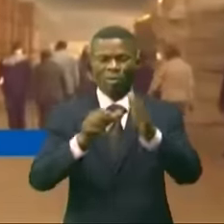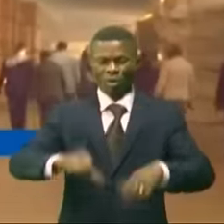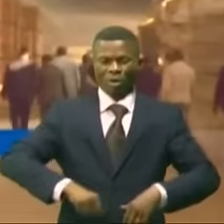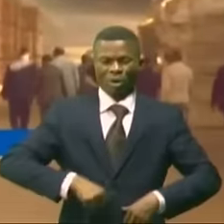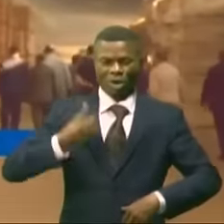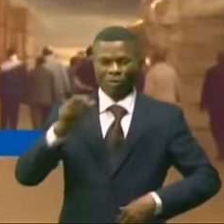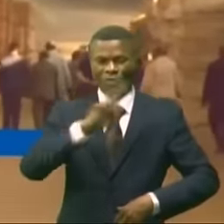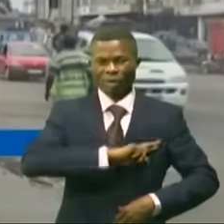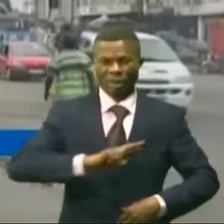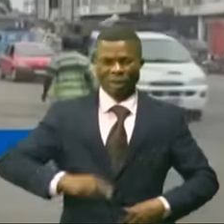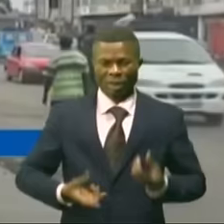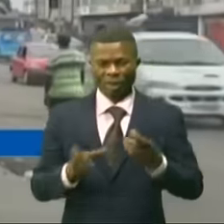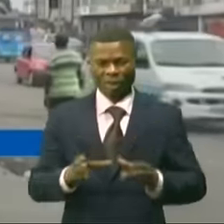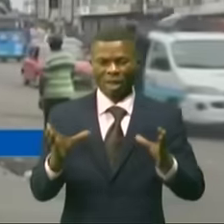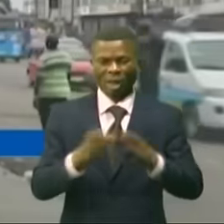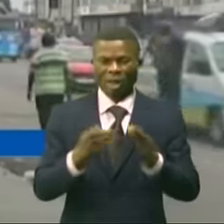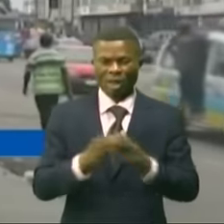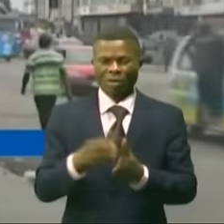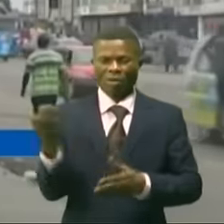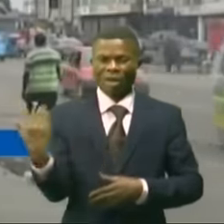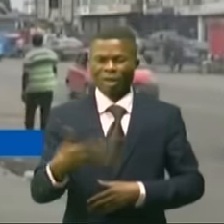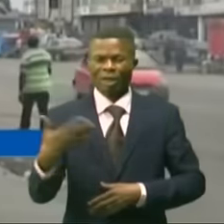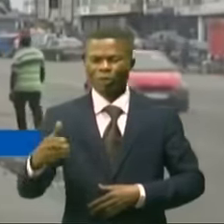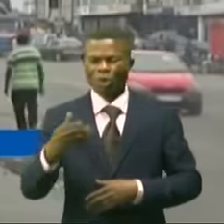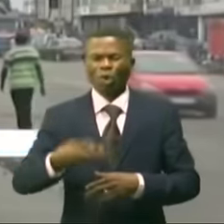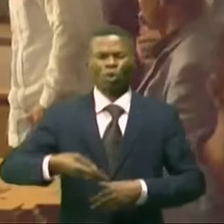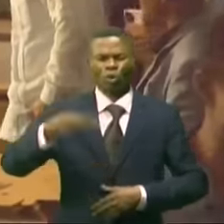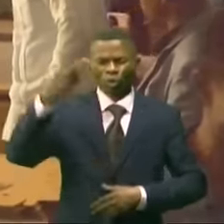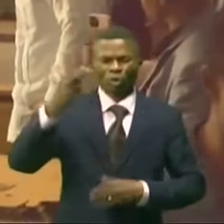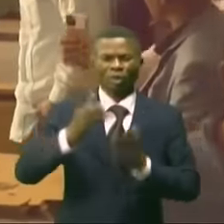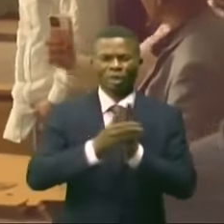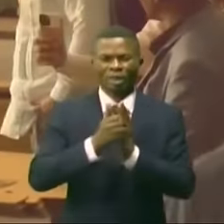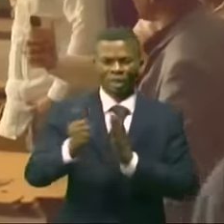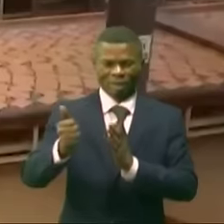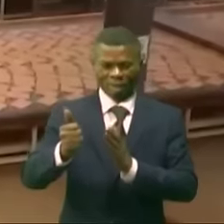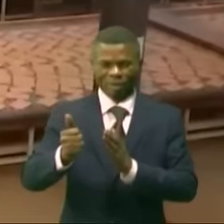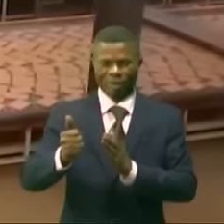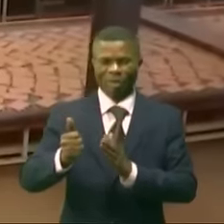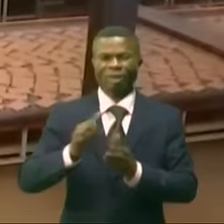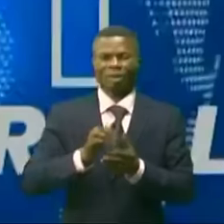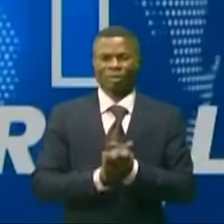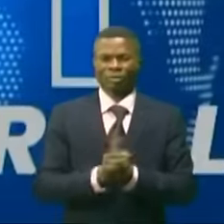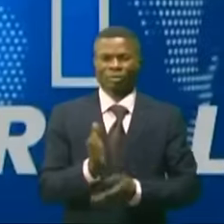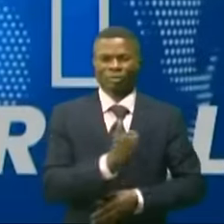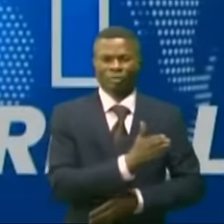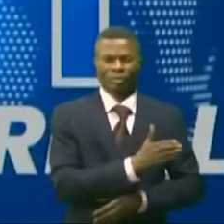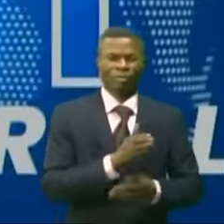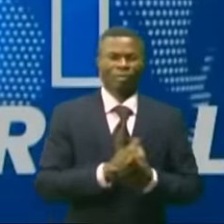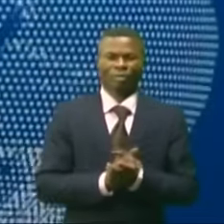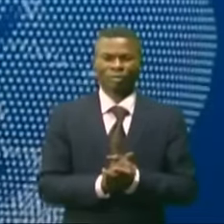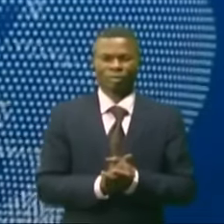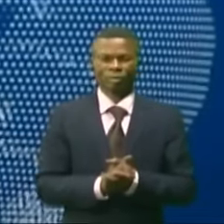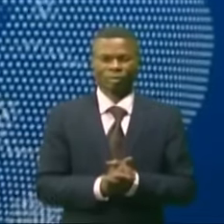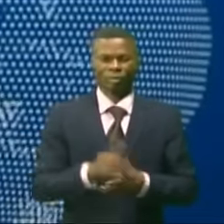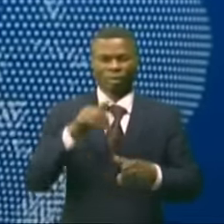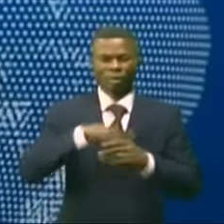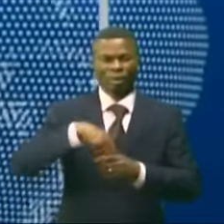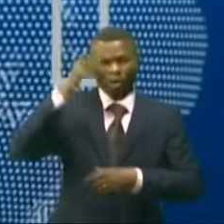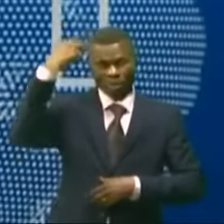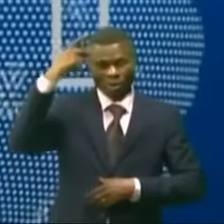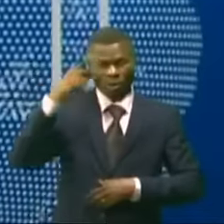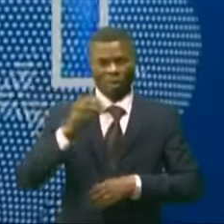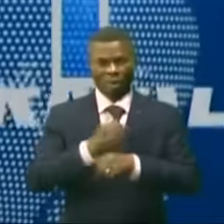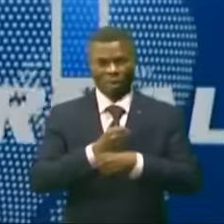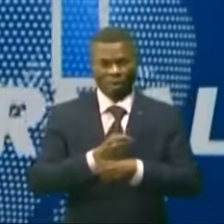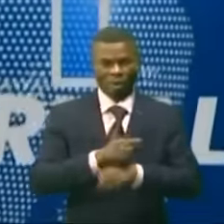RDC avec également une production supérieure à la local en politique mise en